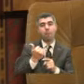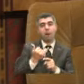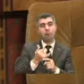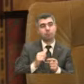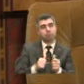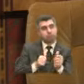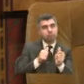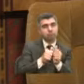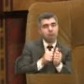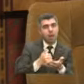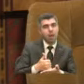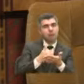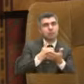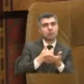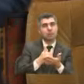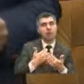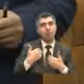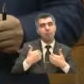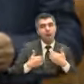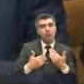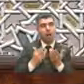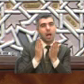الولوج إلى الخدمات التعليمية والتربوية؟